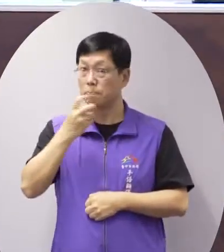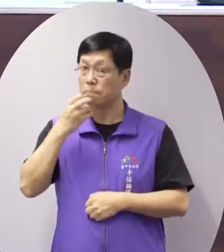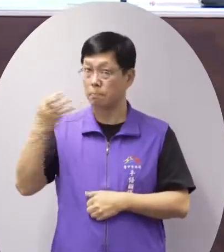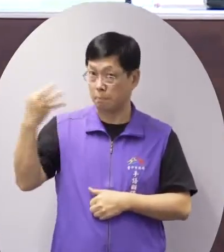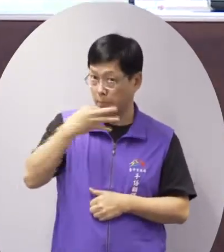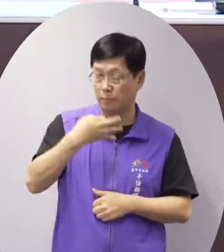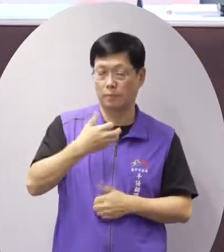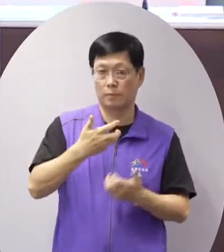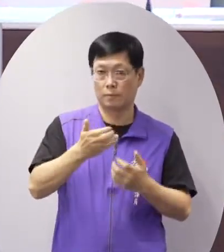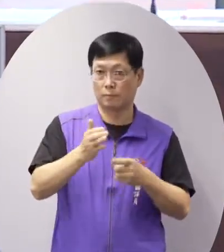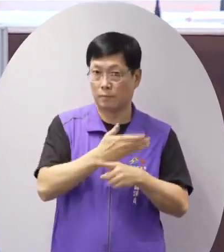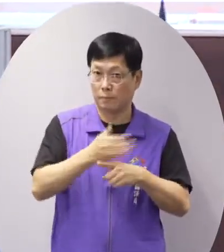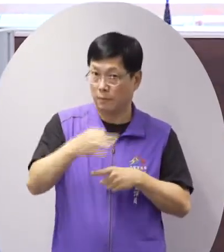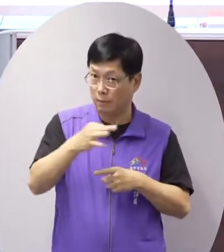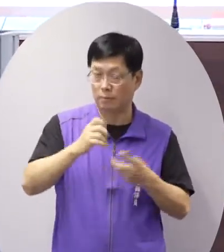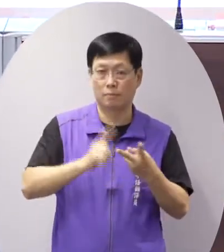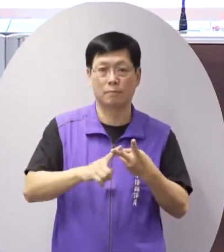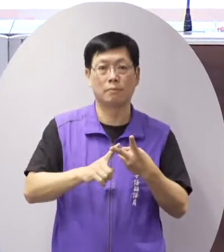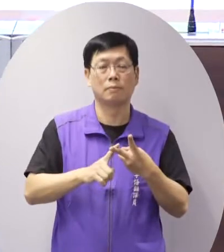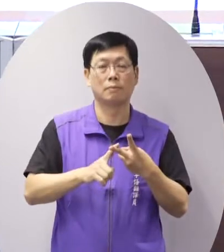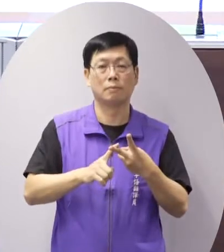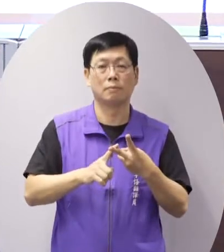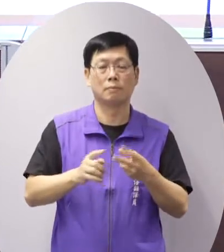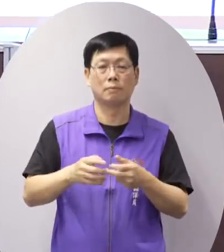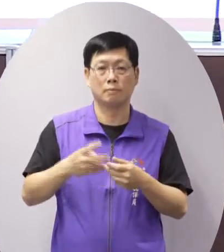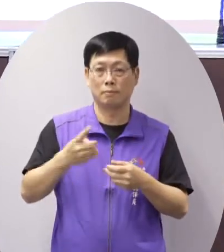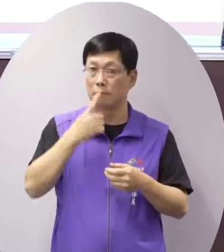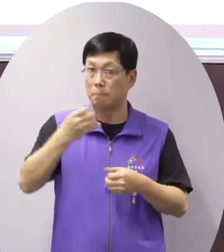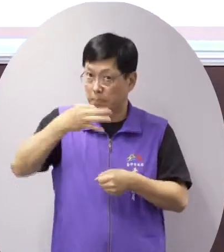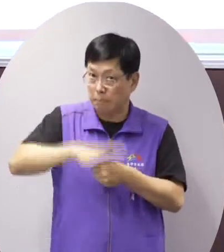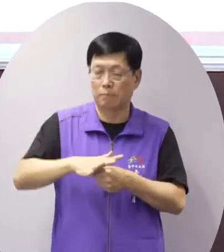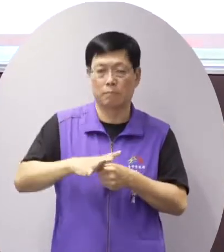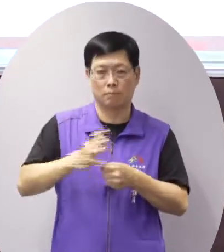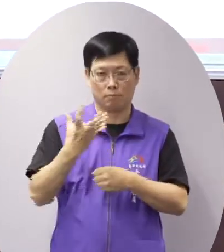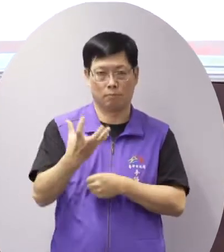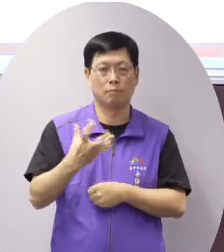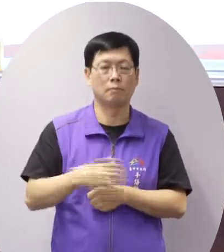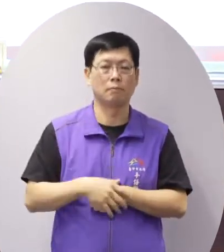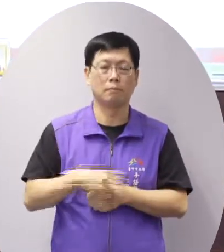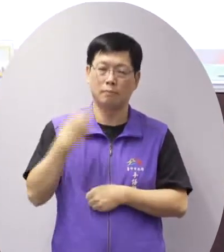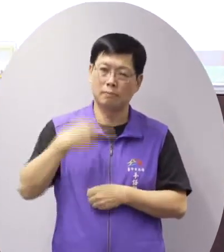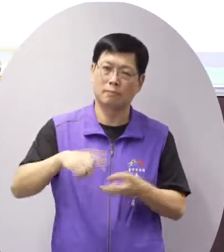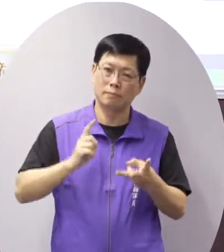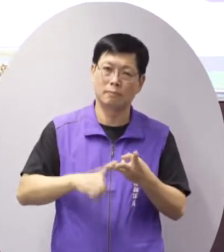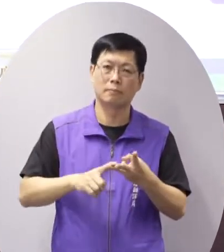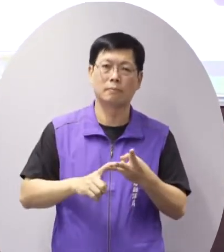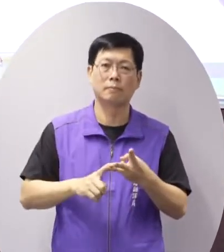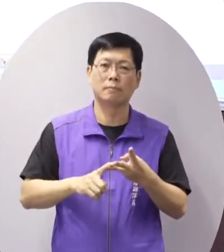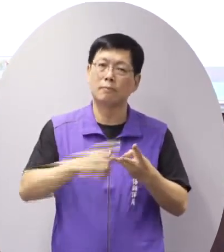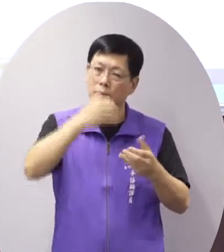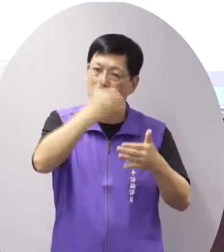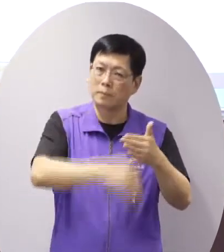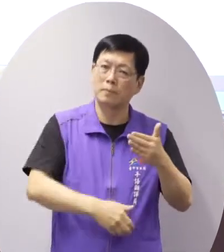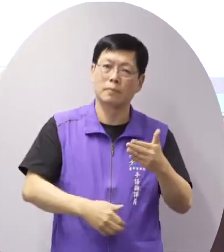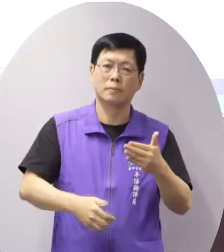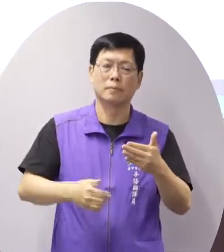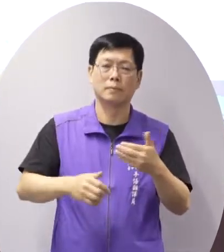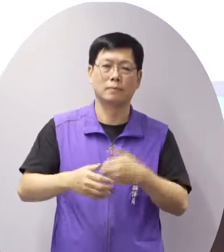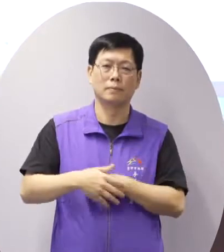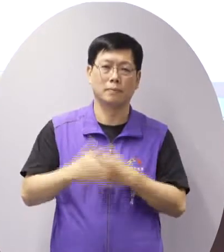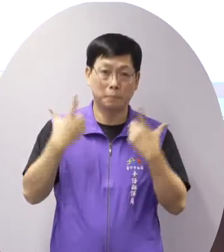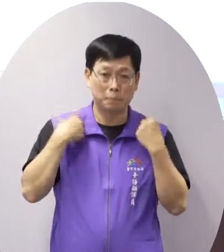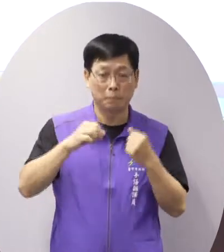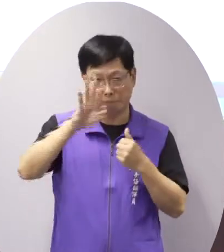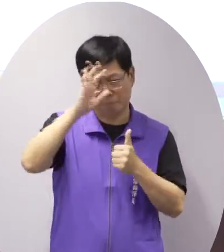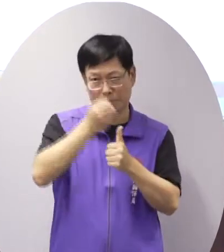外，那另外就是我们中央补助款占大宗，那另外就是我们要减掉一些因